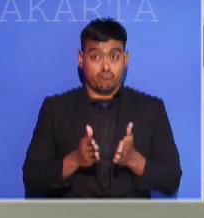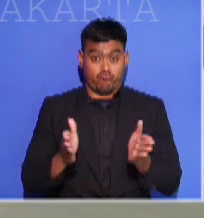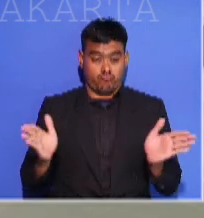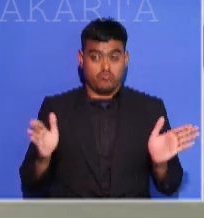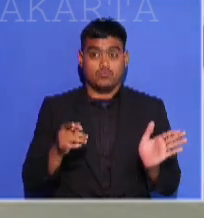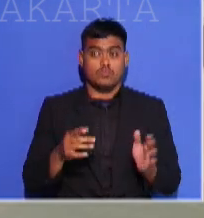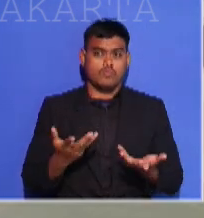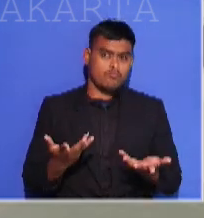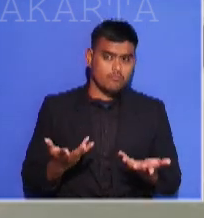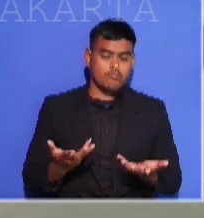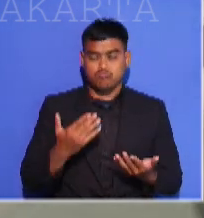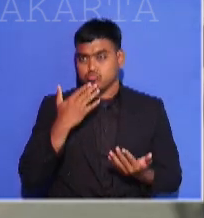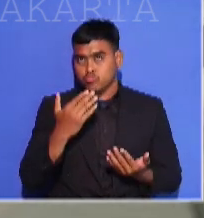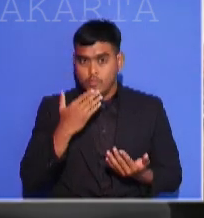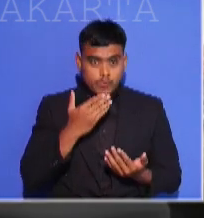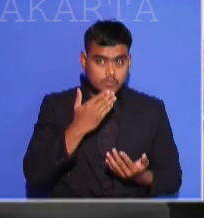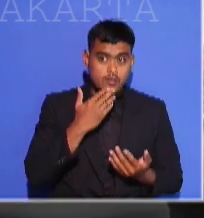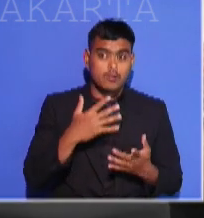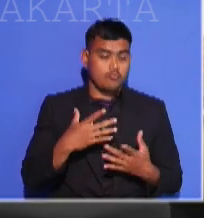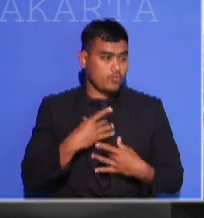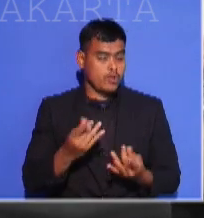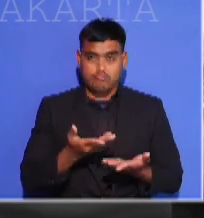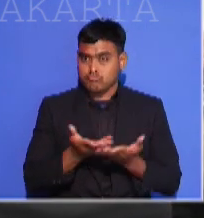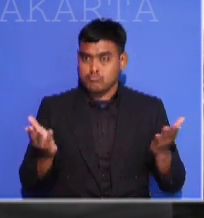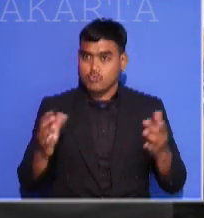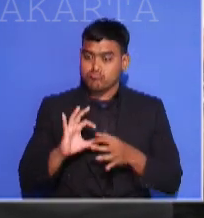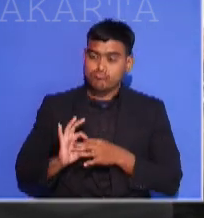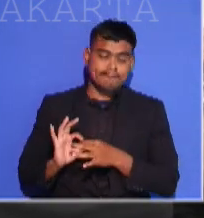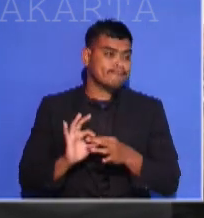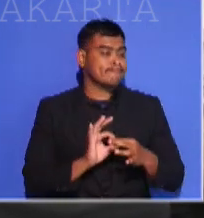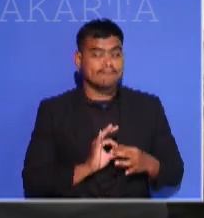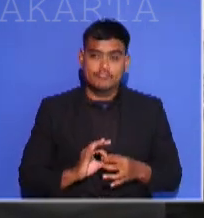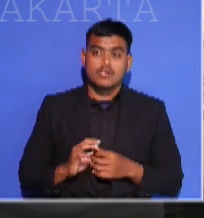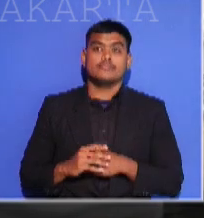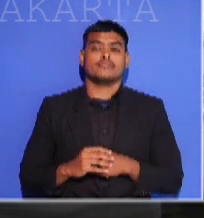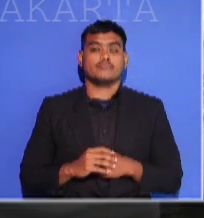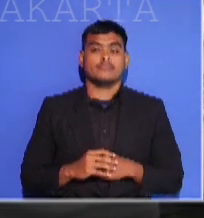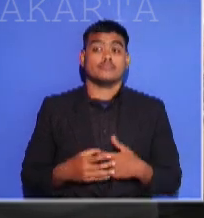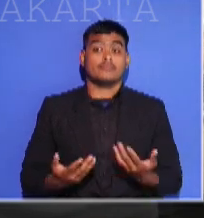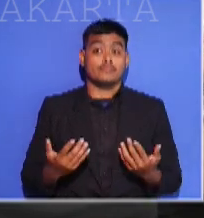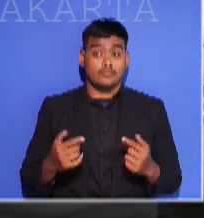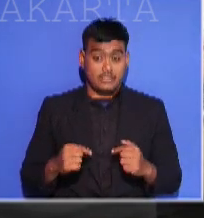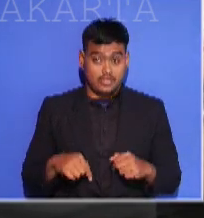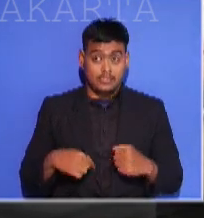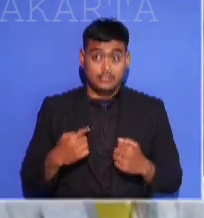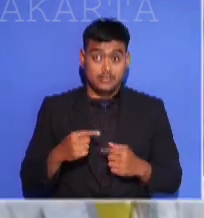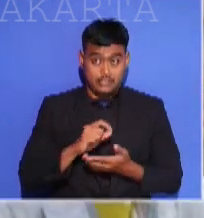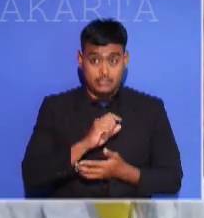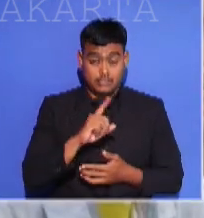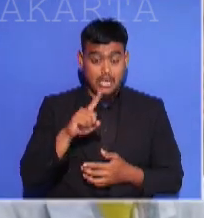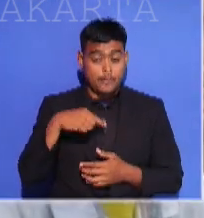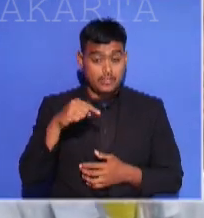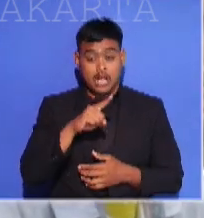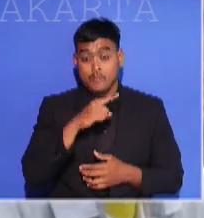rasa Terima kasih atas antusiasme dan kolaborasi dari berbagai pihak hingga digital Society week 2024